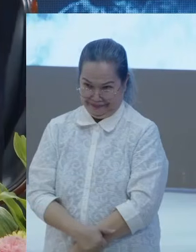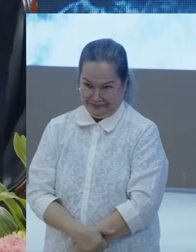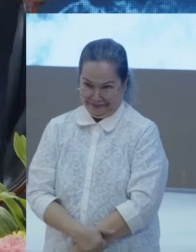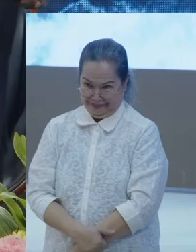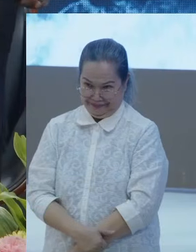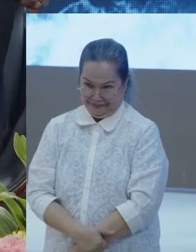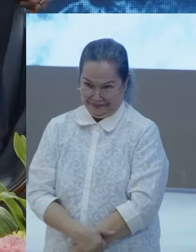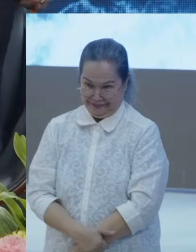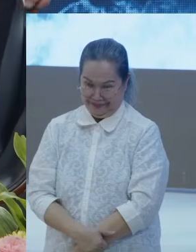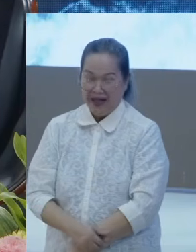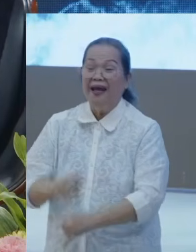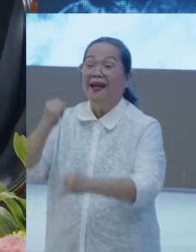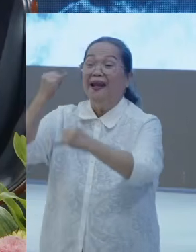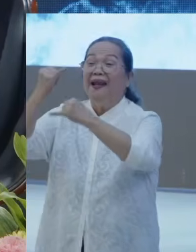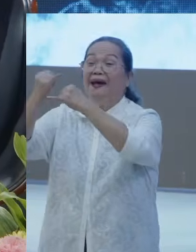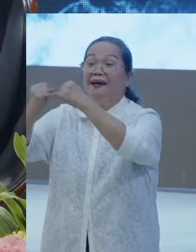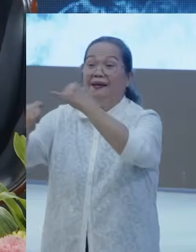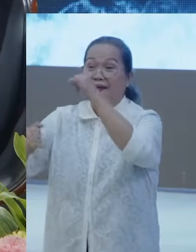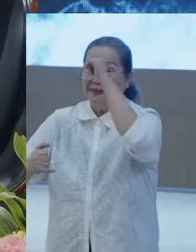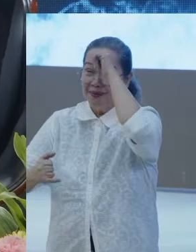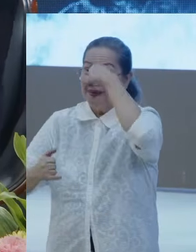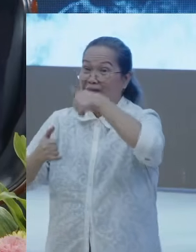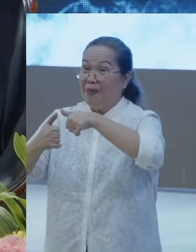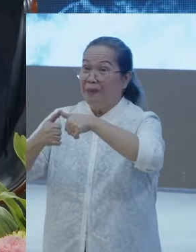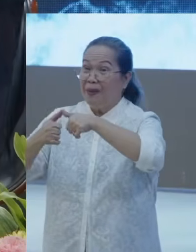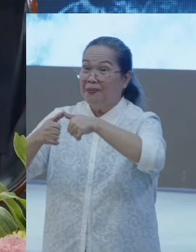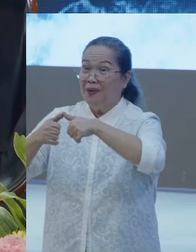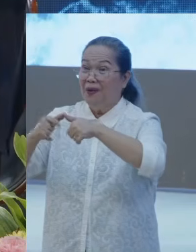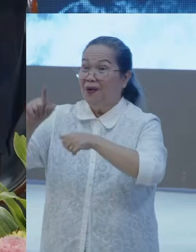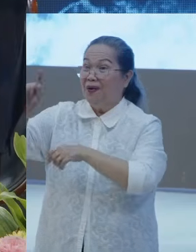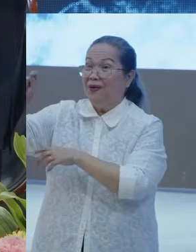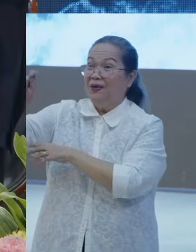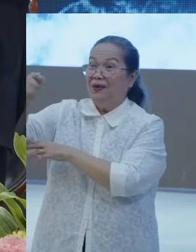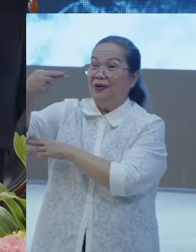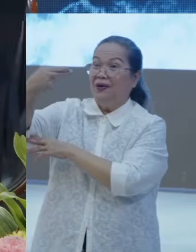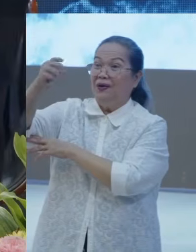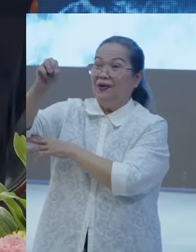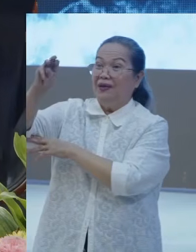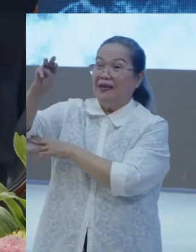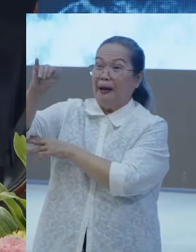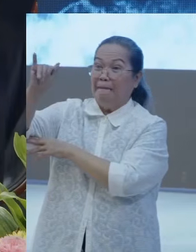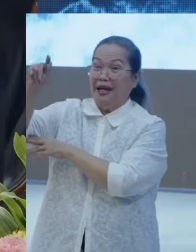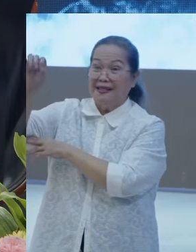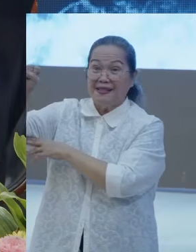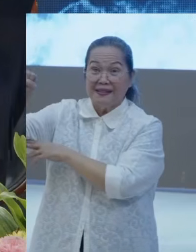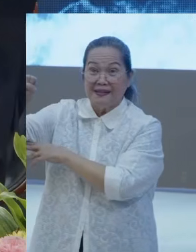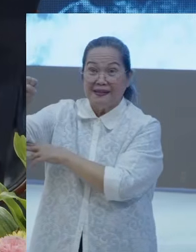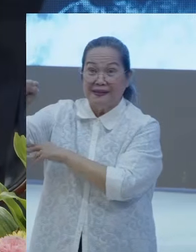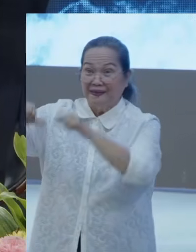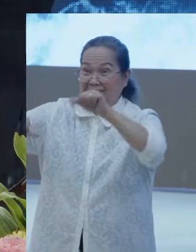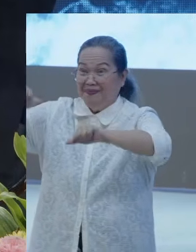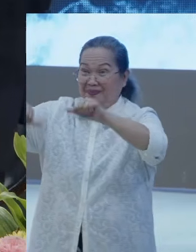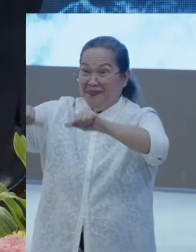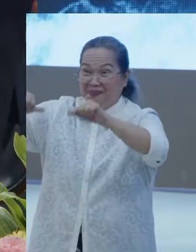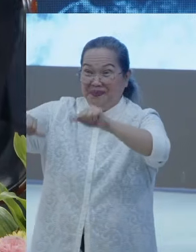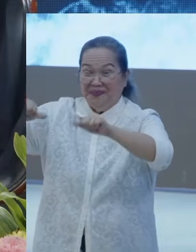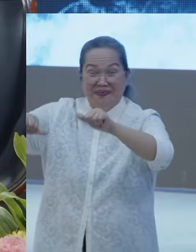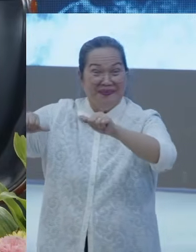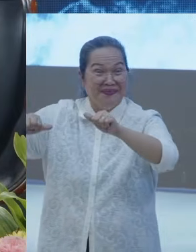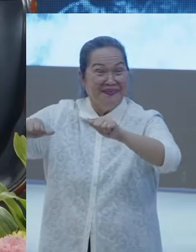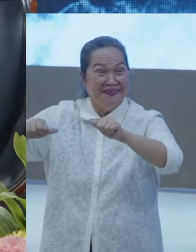Kaya nung bandang huli, naalala niyo si Thomas, absent siya nung isang meeting